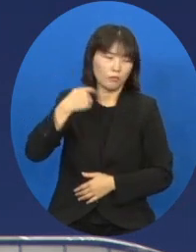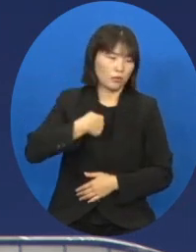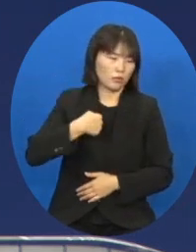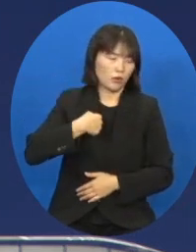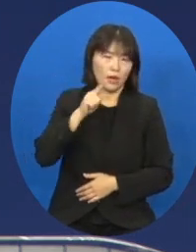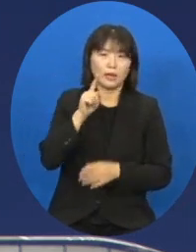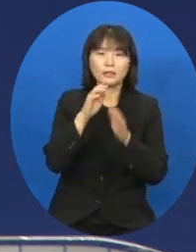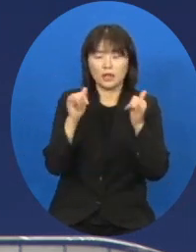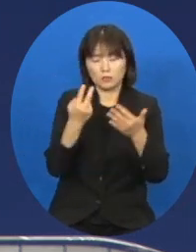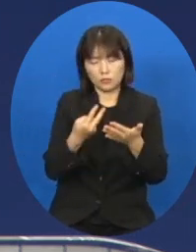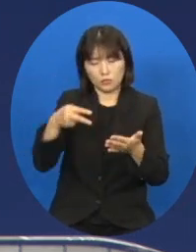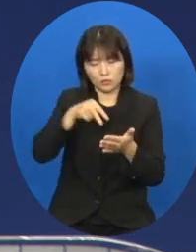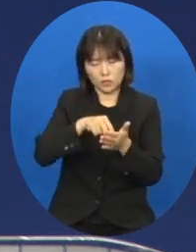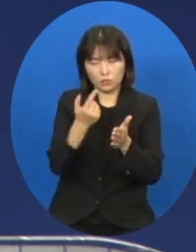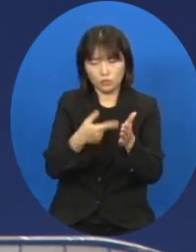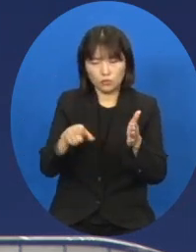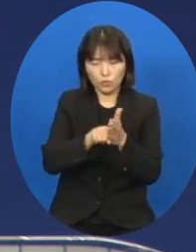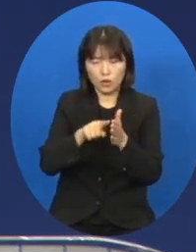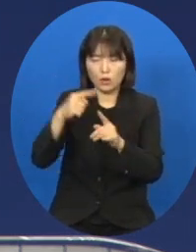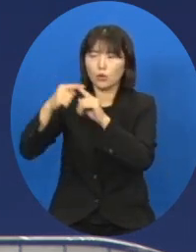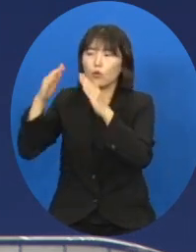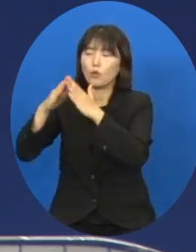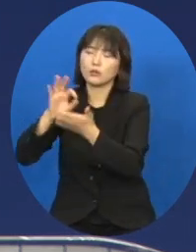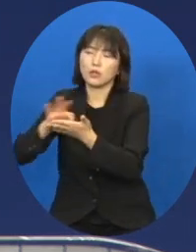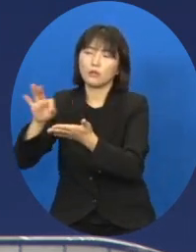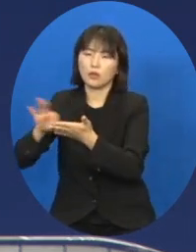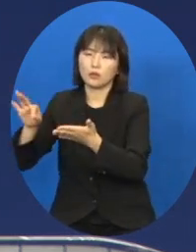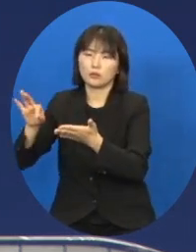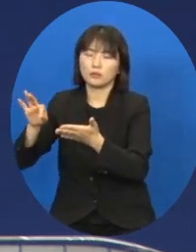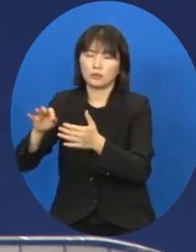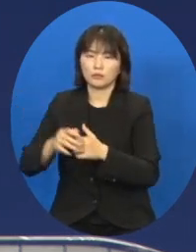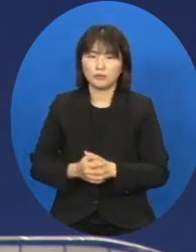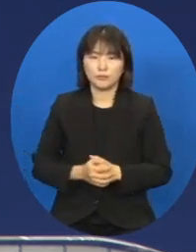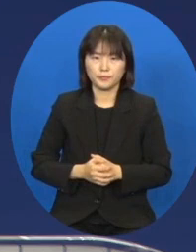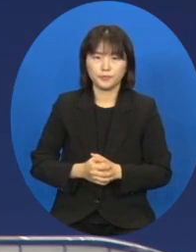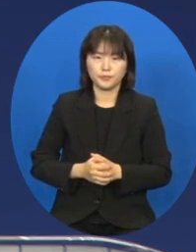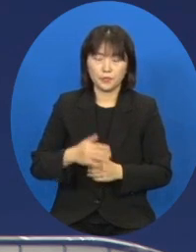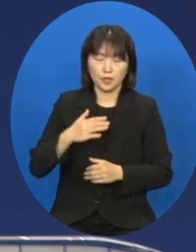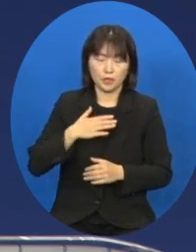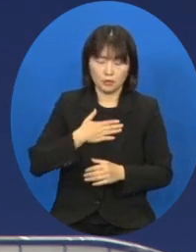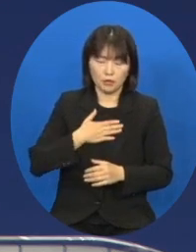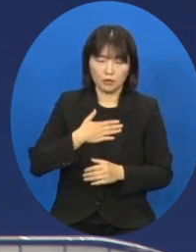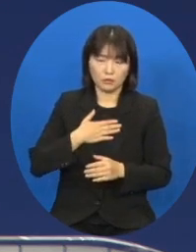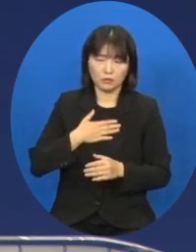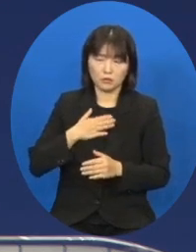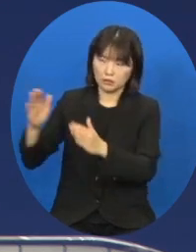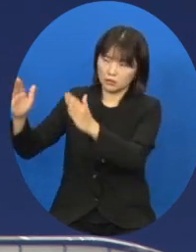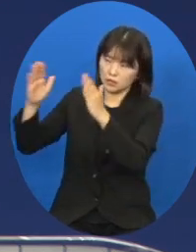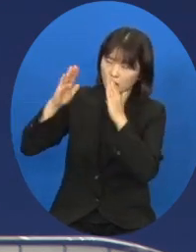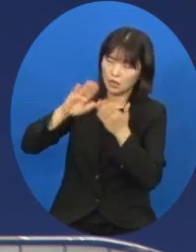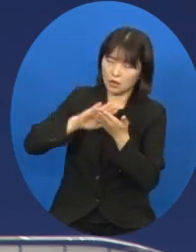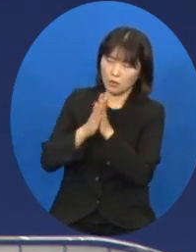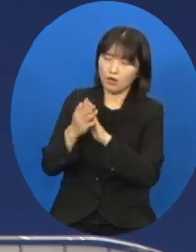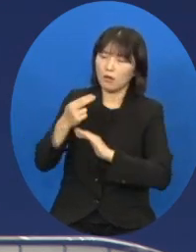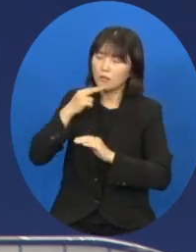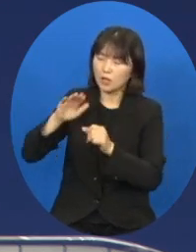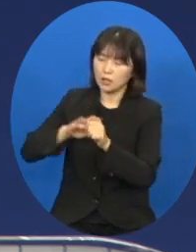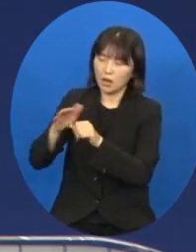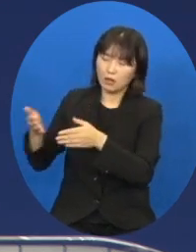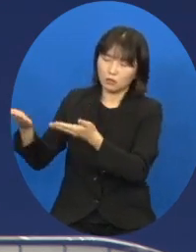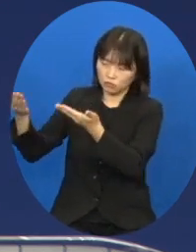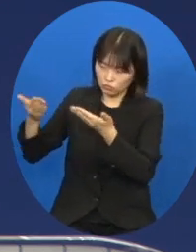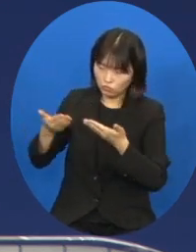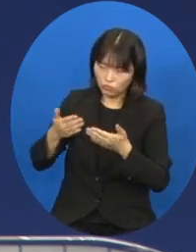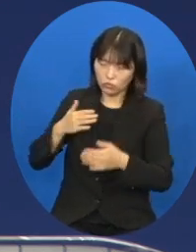위해 교회를 사용하신 것입니다. 저를 향해 언제나 변함없는 사랑을 부어주시고 저를